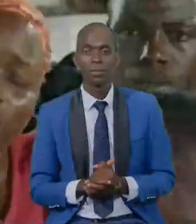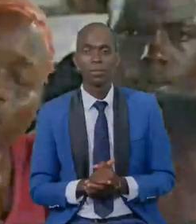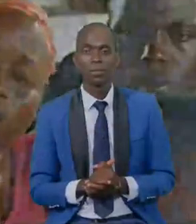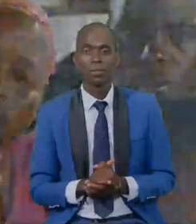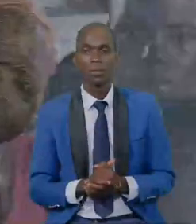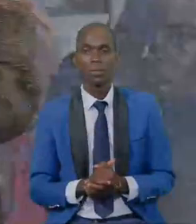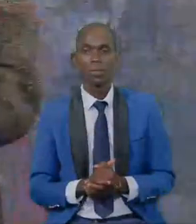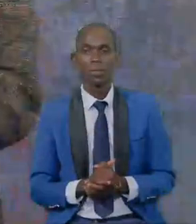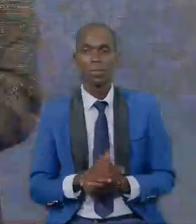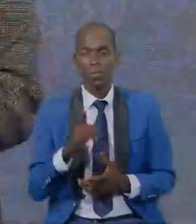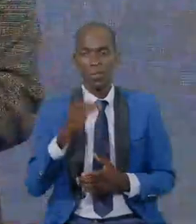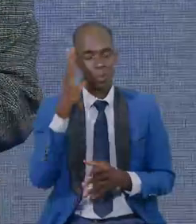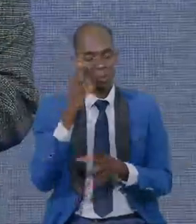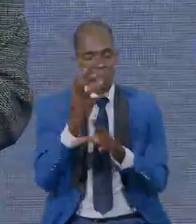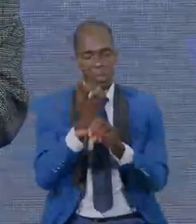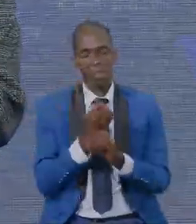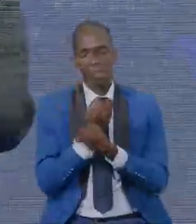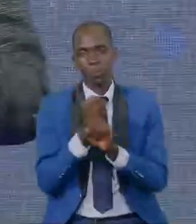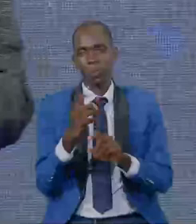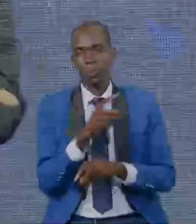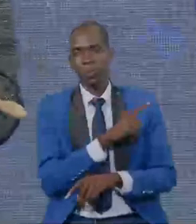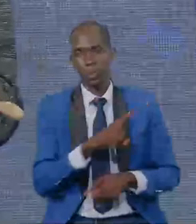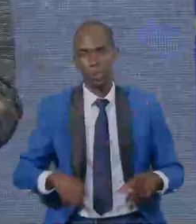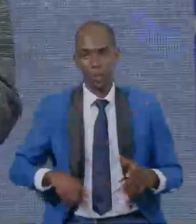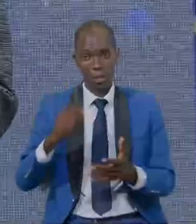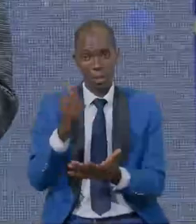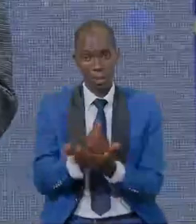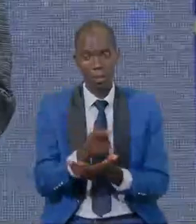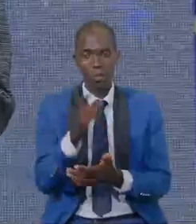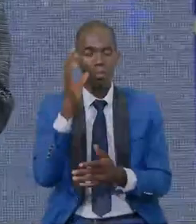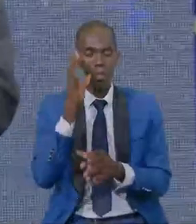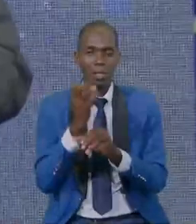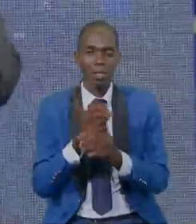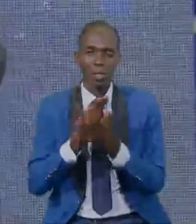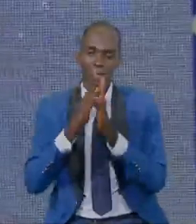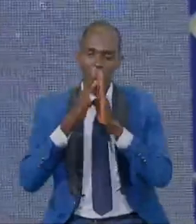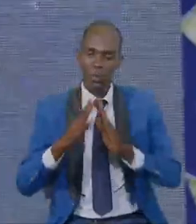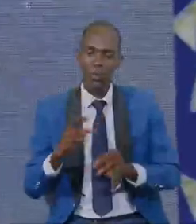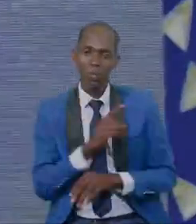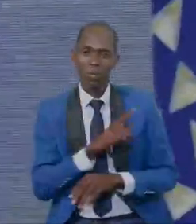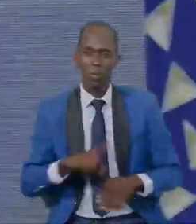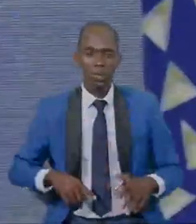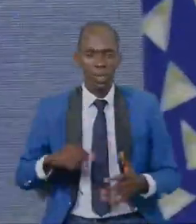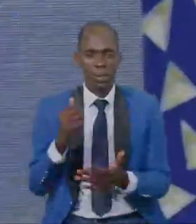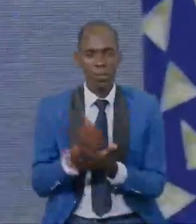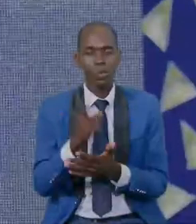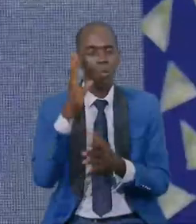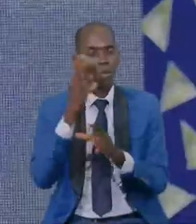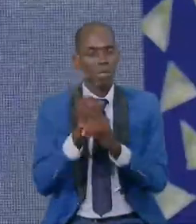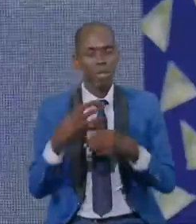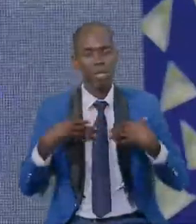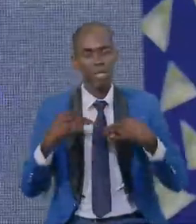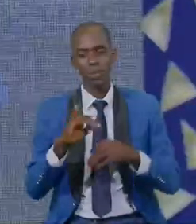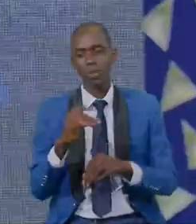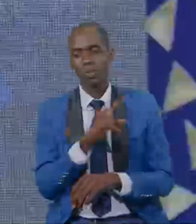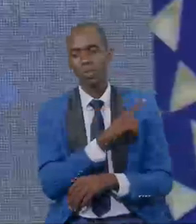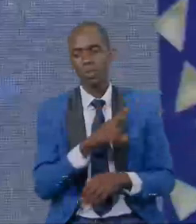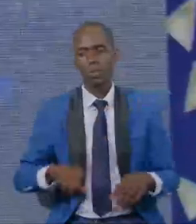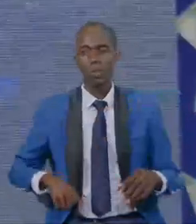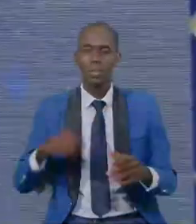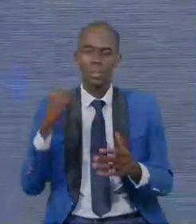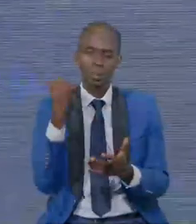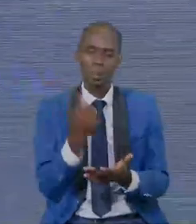You'll get the salvation of the Lord. Vous aurez le salut du Seigneur. The peace of the Lord. Vous aurez la paix du Seigneur. The healing of the Lord. Vous aurez la guérison